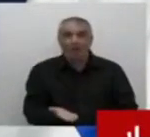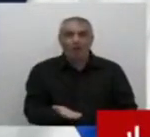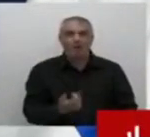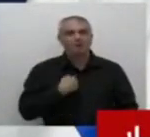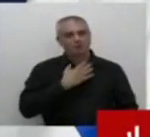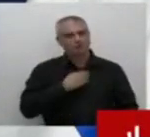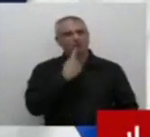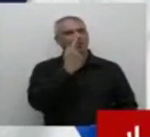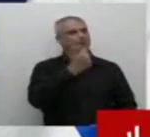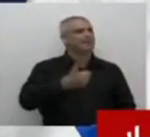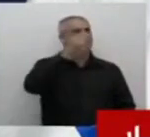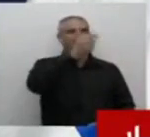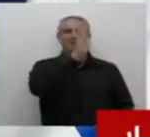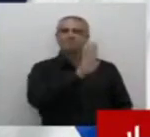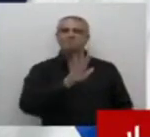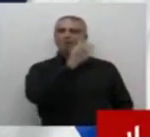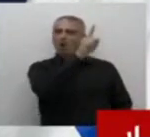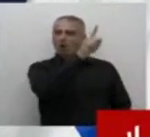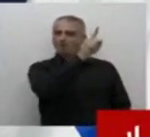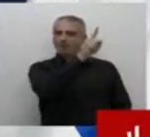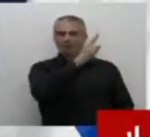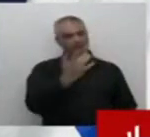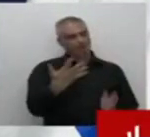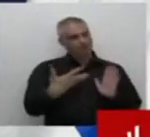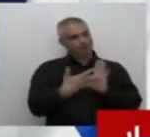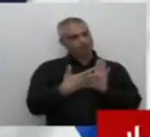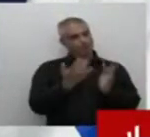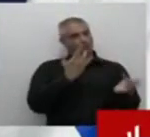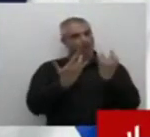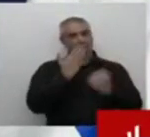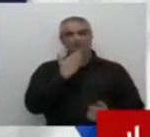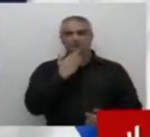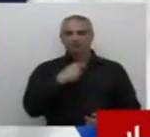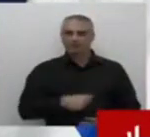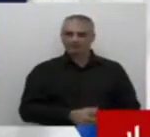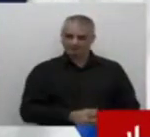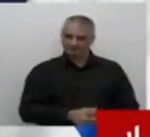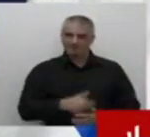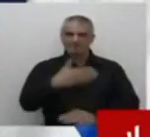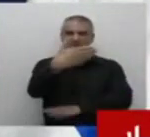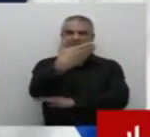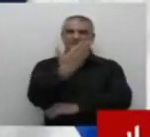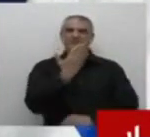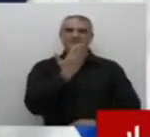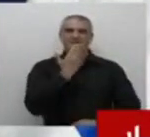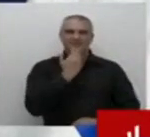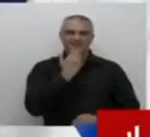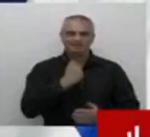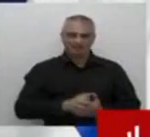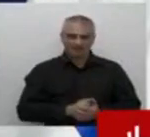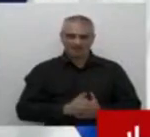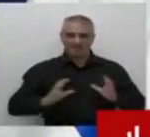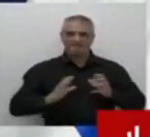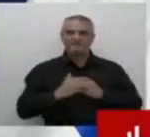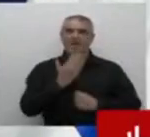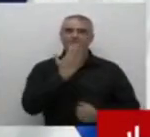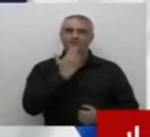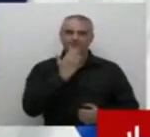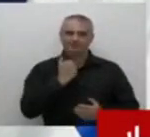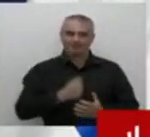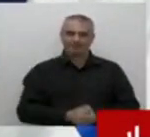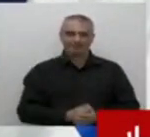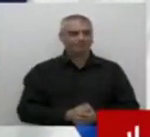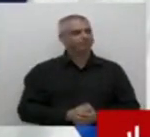شهر واحد وكلنا راينا المشاهد لاولئك الق الذين ينتقدنا دوله